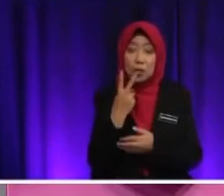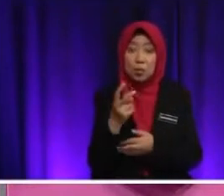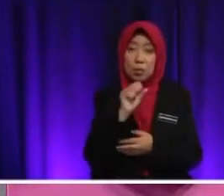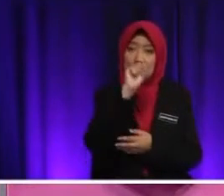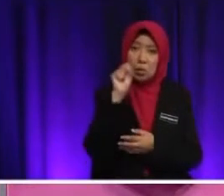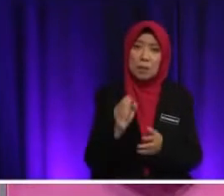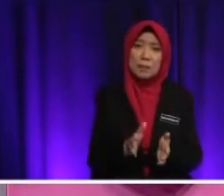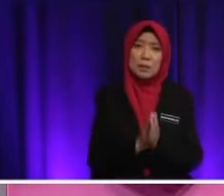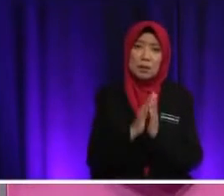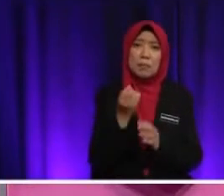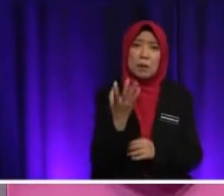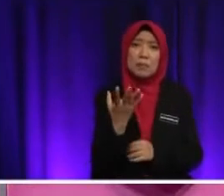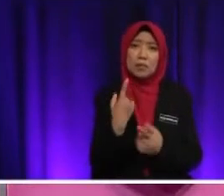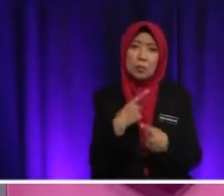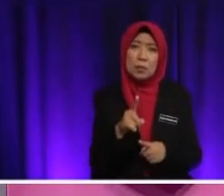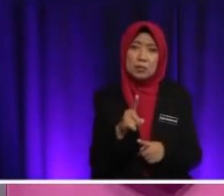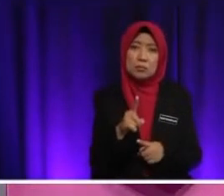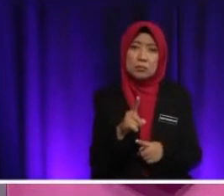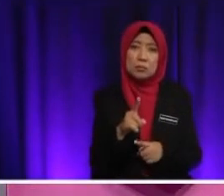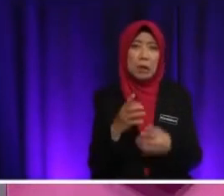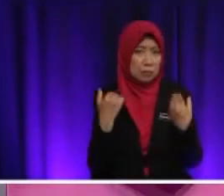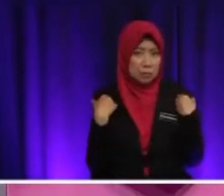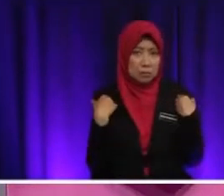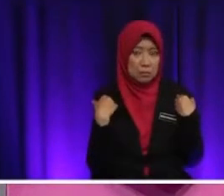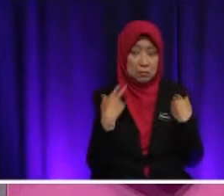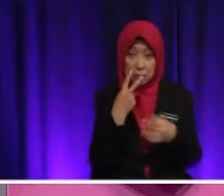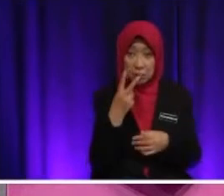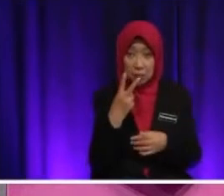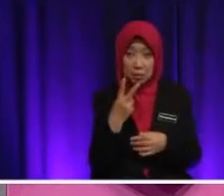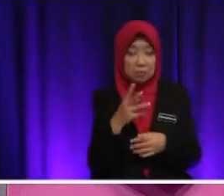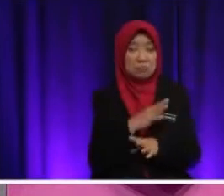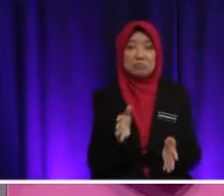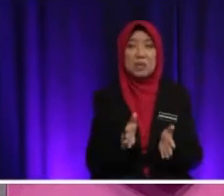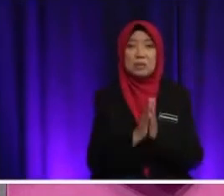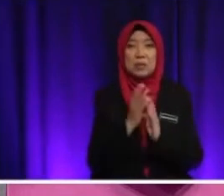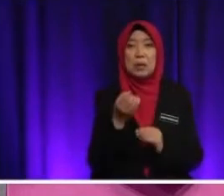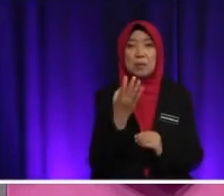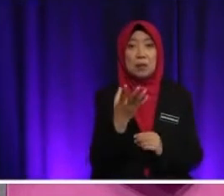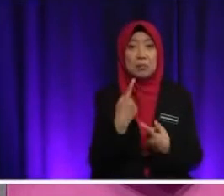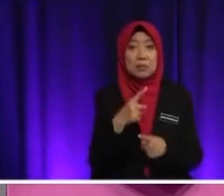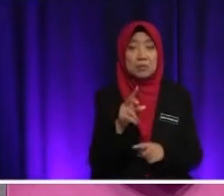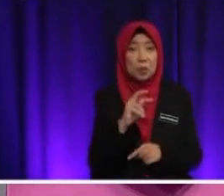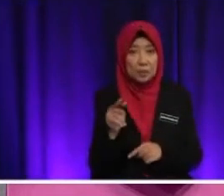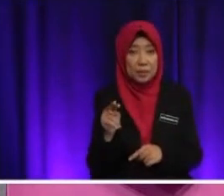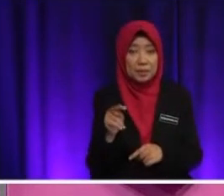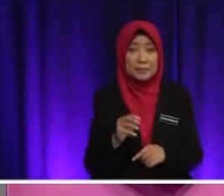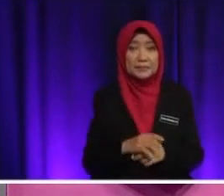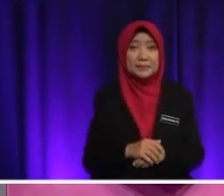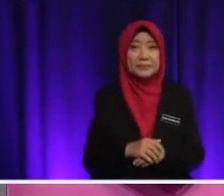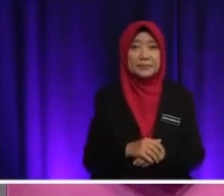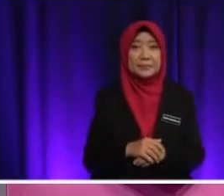ini minta tak berapa jawapan. Tak ada Ustaz, tak minta. Tak ada. Murid-murid nampak tak kat sini? Tak minta pun berapa jawapan. Kan betul kan?